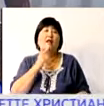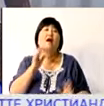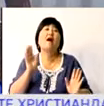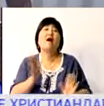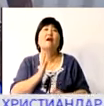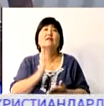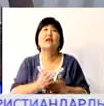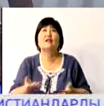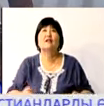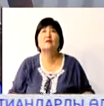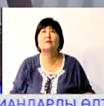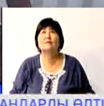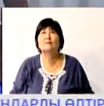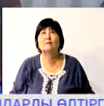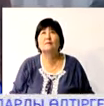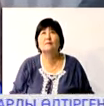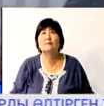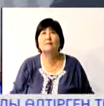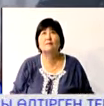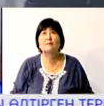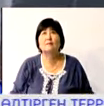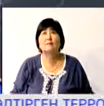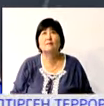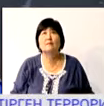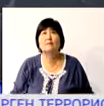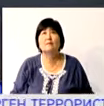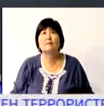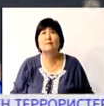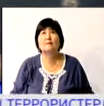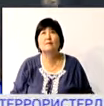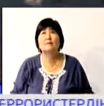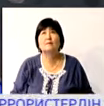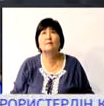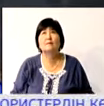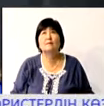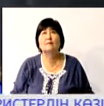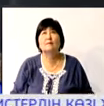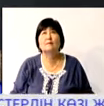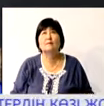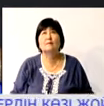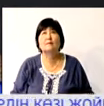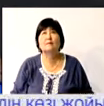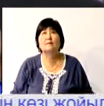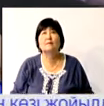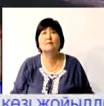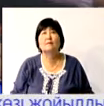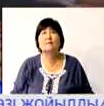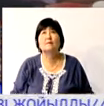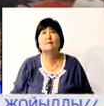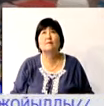сайрайды. Жамбыл бабам қағады, қаққан сайын өлеңі,